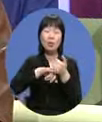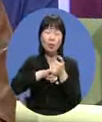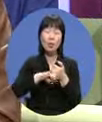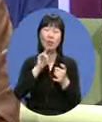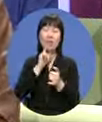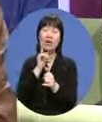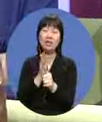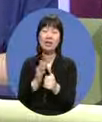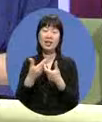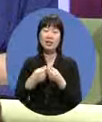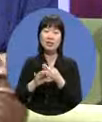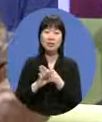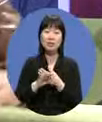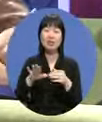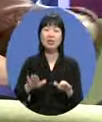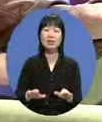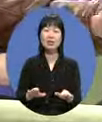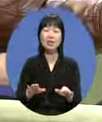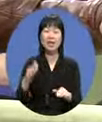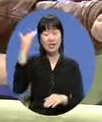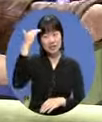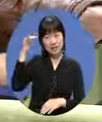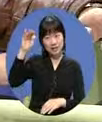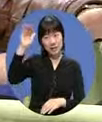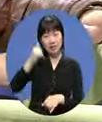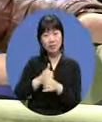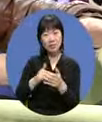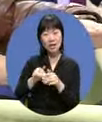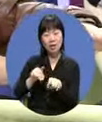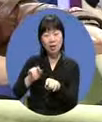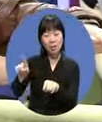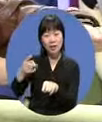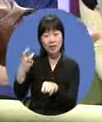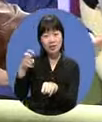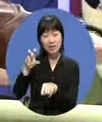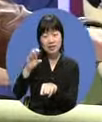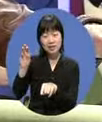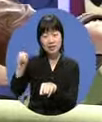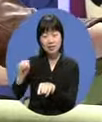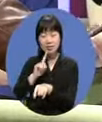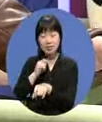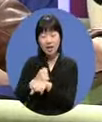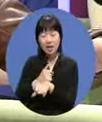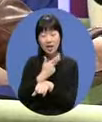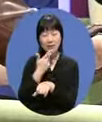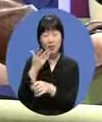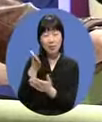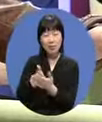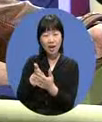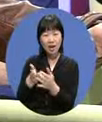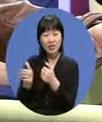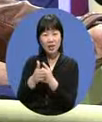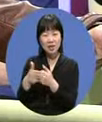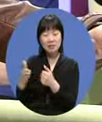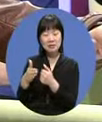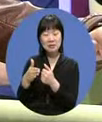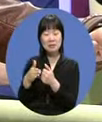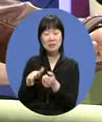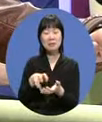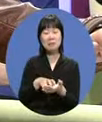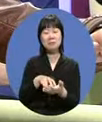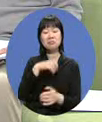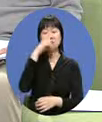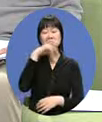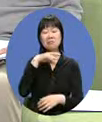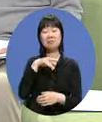하셔야 된다. 예를 들어서 이게 키를 잰 다음에 야, 네 키가 120cm다. 그러면 이제 영어로 하다 보니까 이게 아주 냉랭하게 You